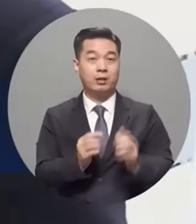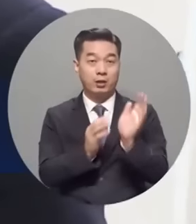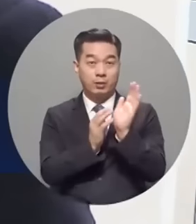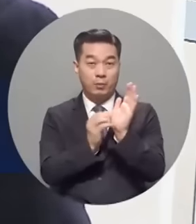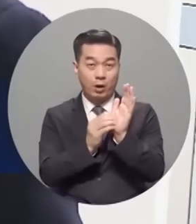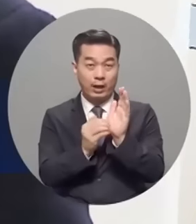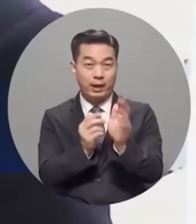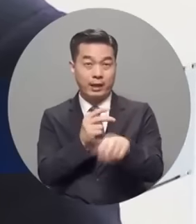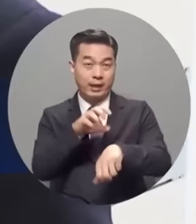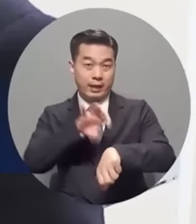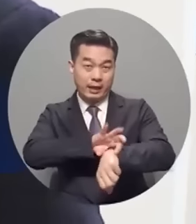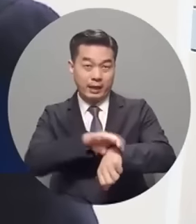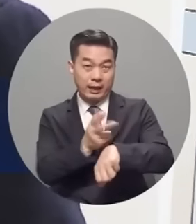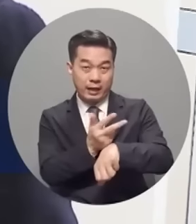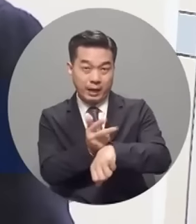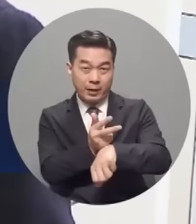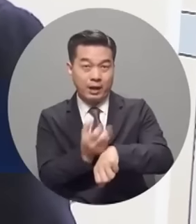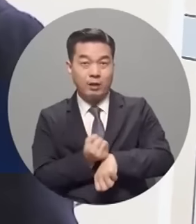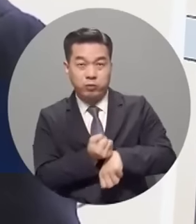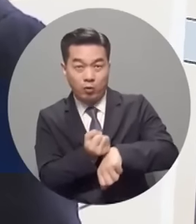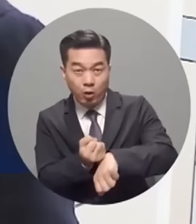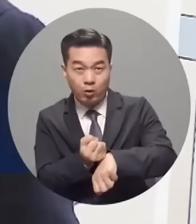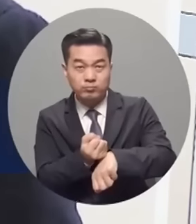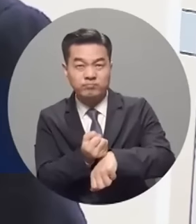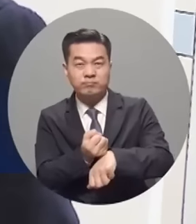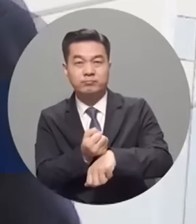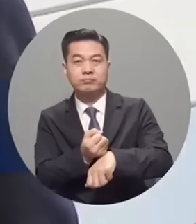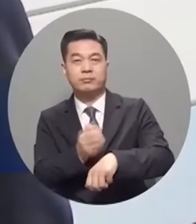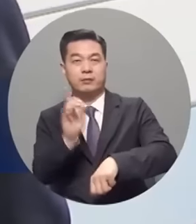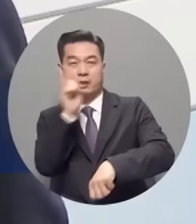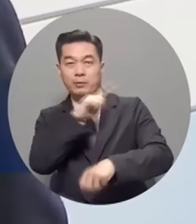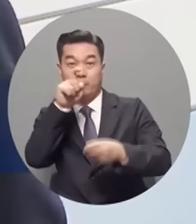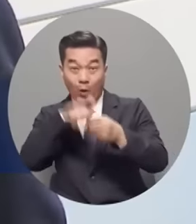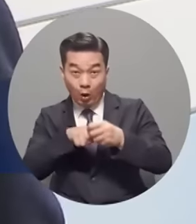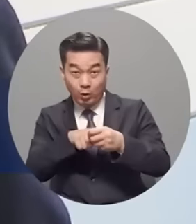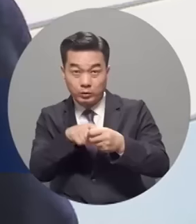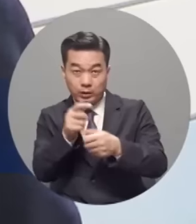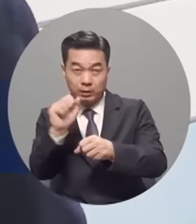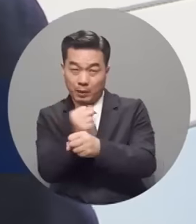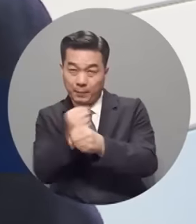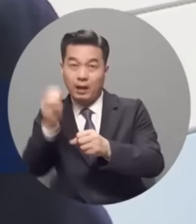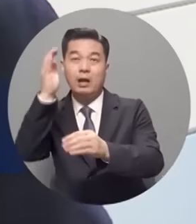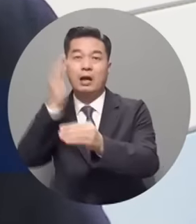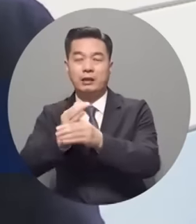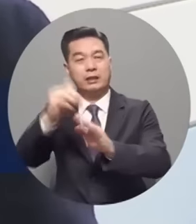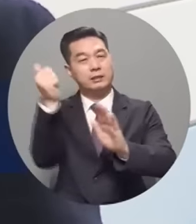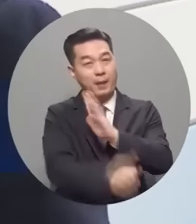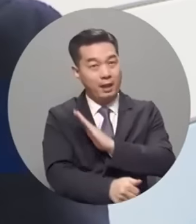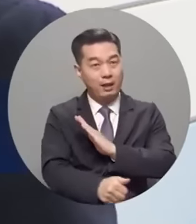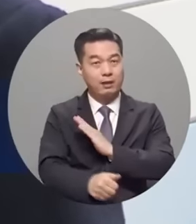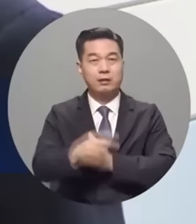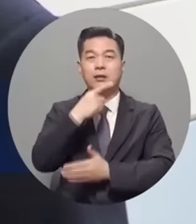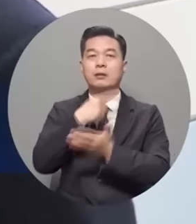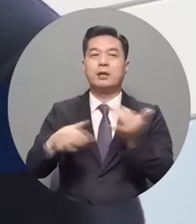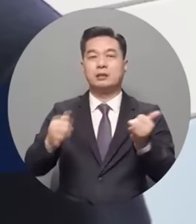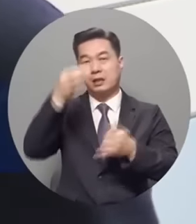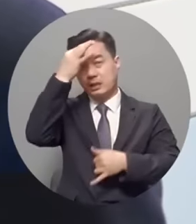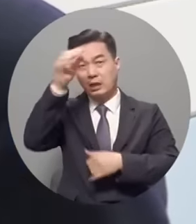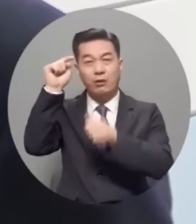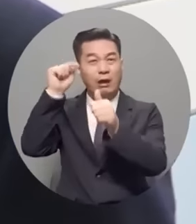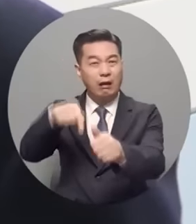불순한 목적으로 이 공작을 하려다가 실패한 거다. 피해자에게 사과하라고 한다는 것은 저는 개인적으로 생각이